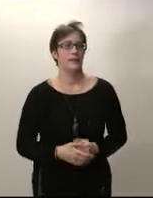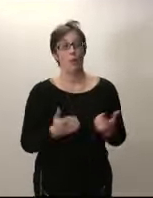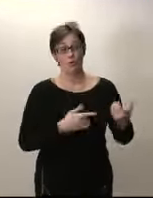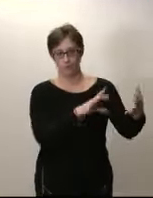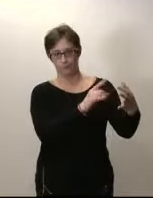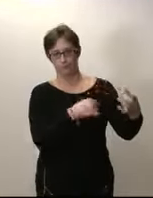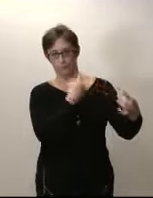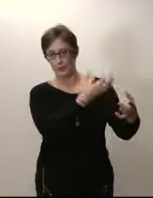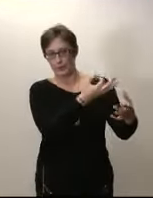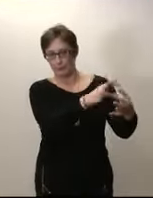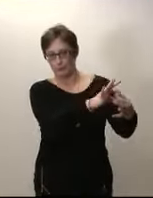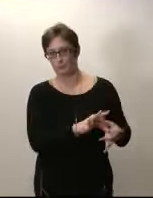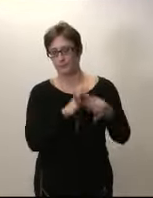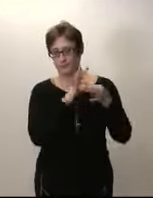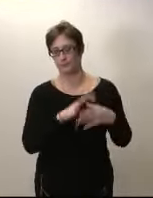disiez.